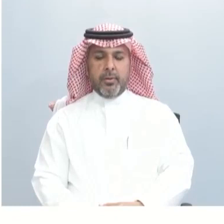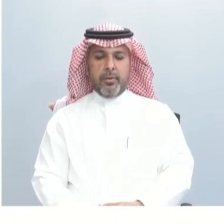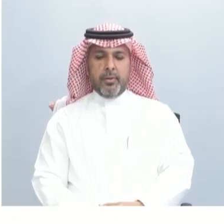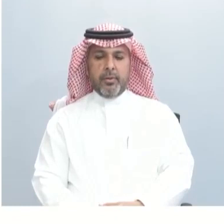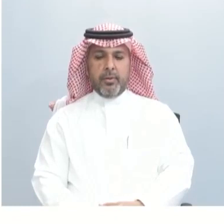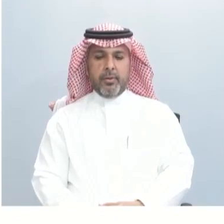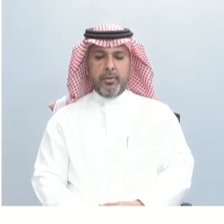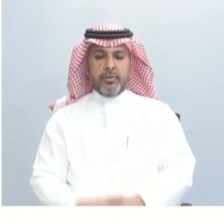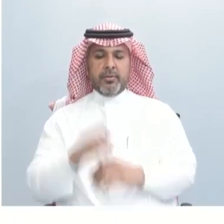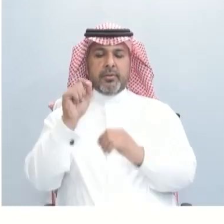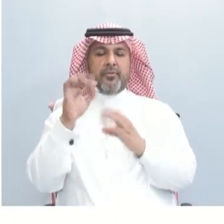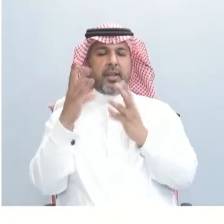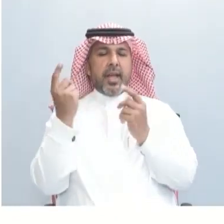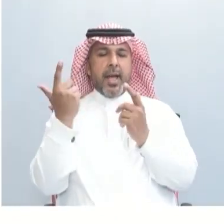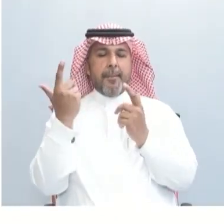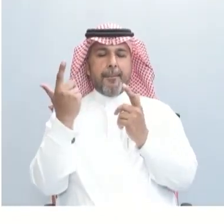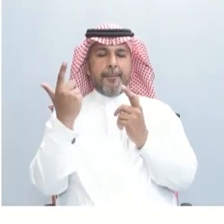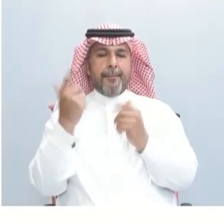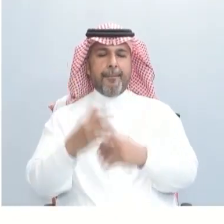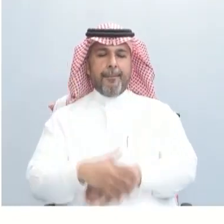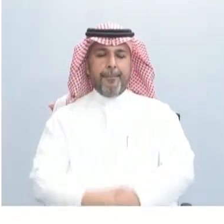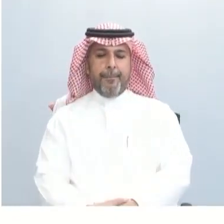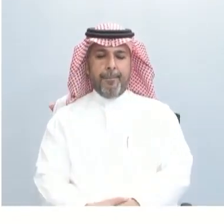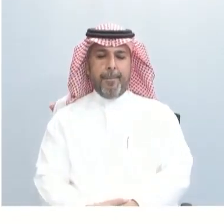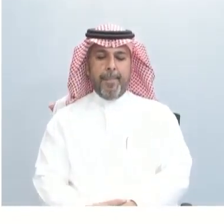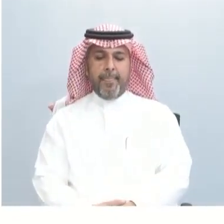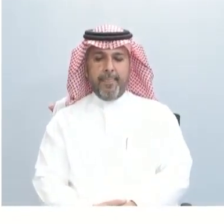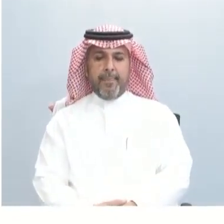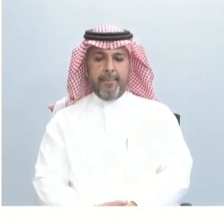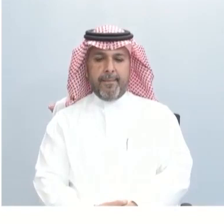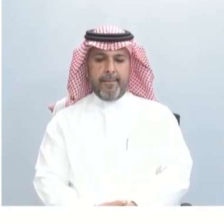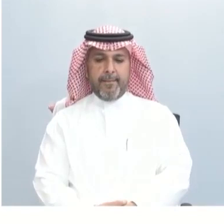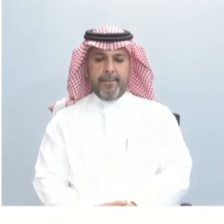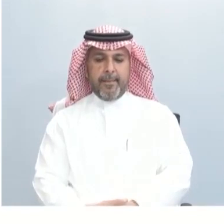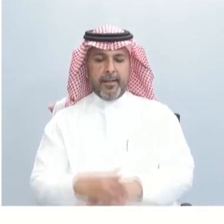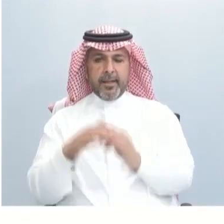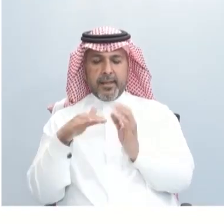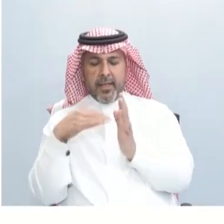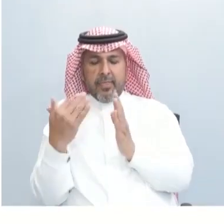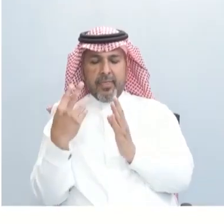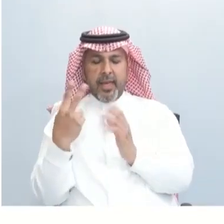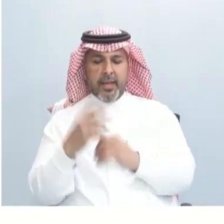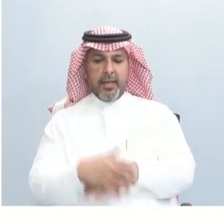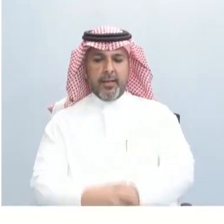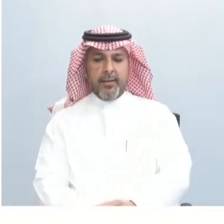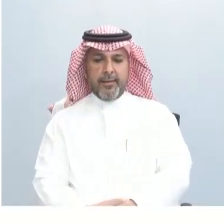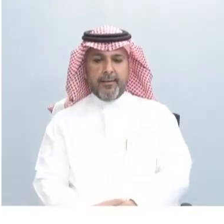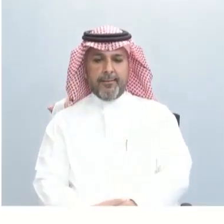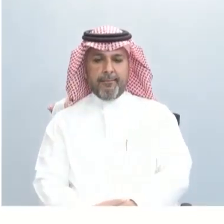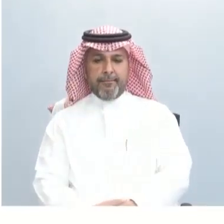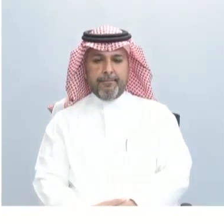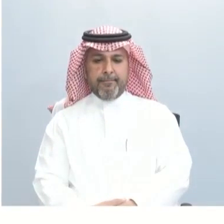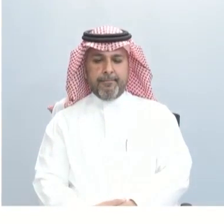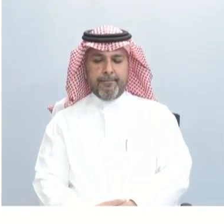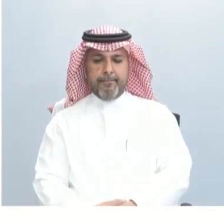صفر من الجوائز اللي هو واحد دائما العدد الثاني مثل ما شفنا مثلا قبل قليل في